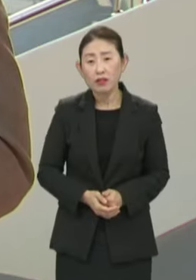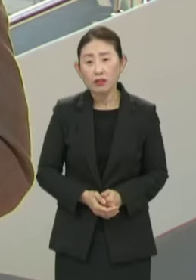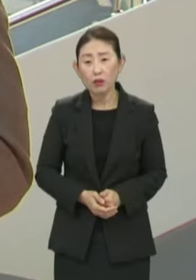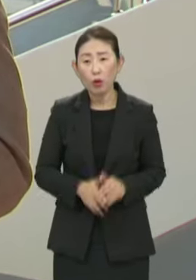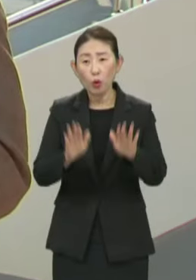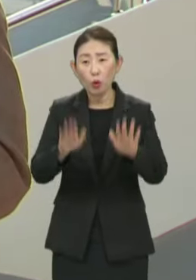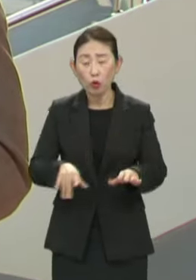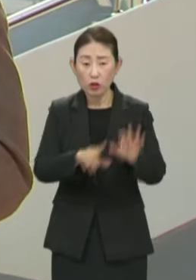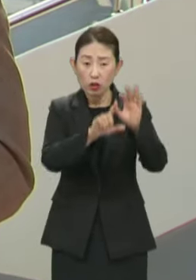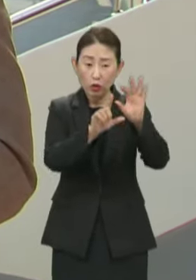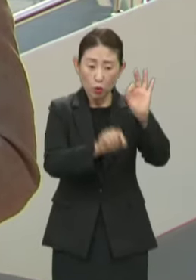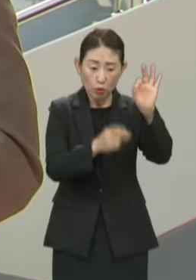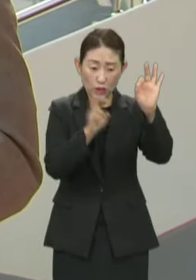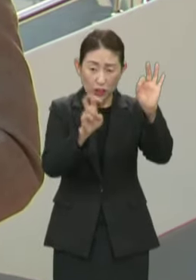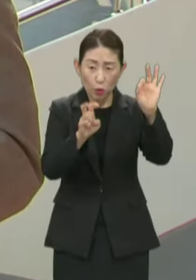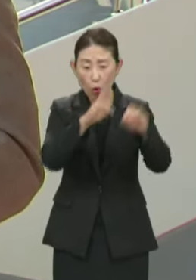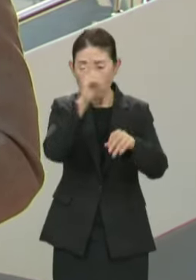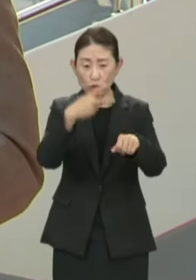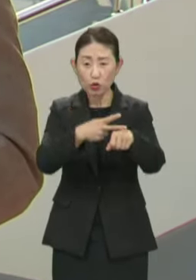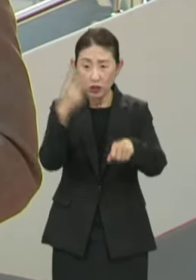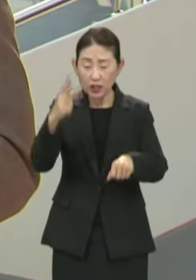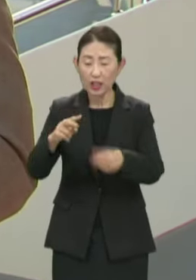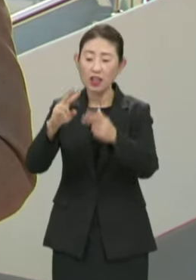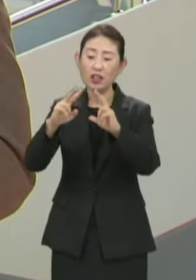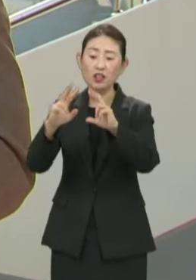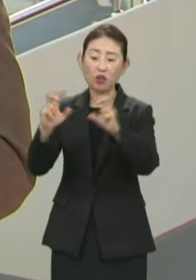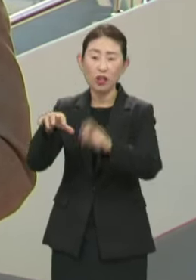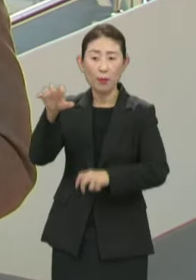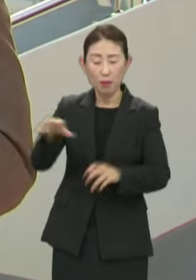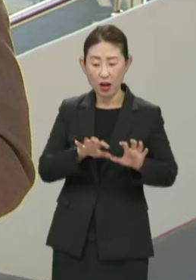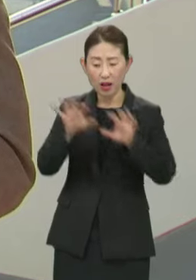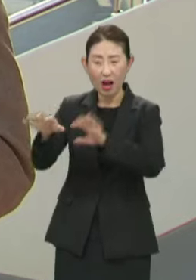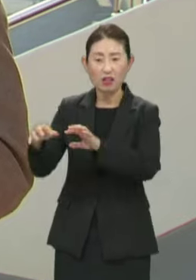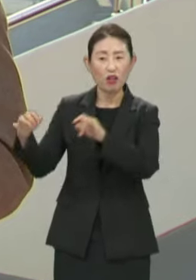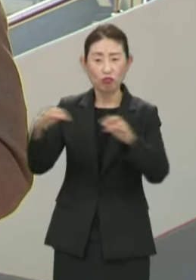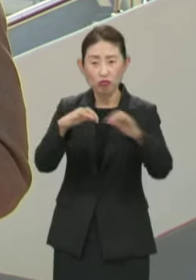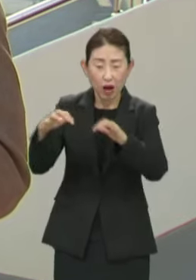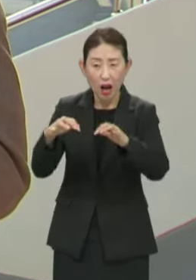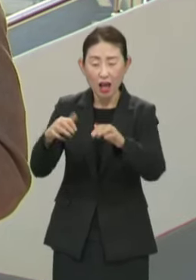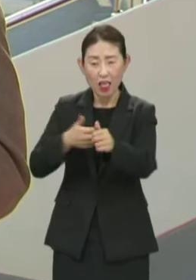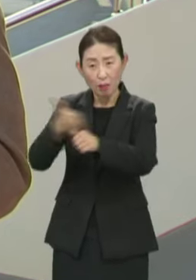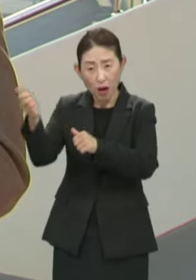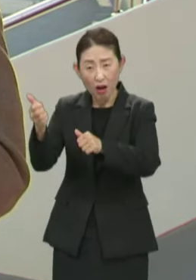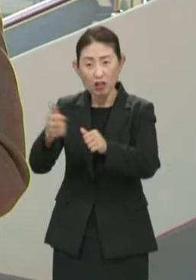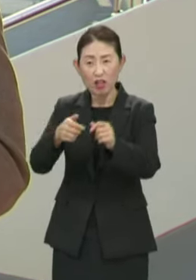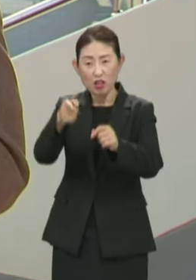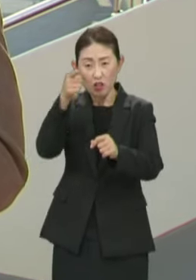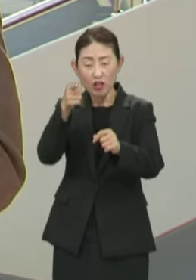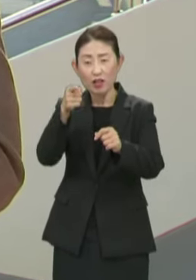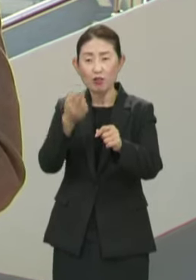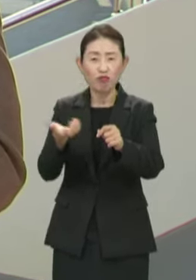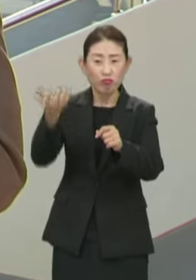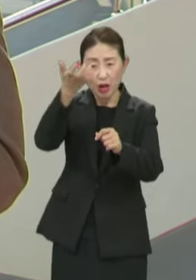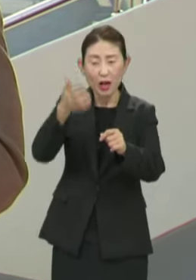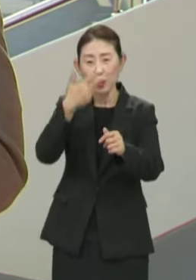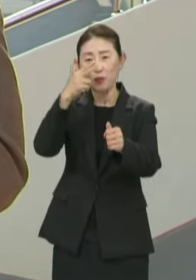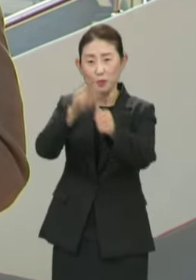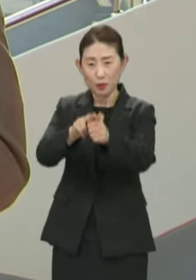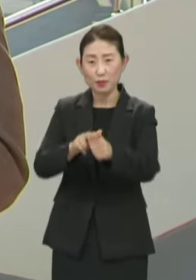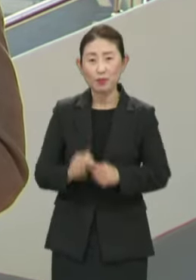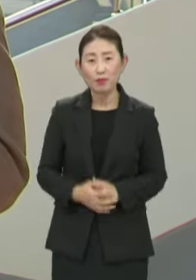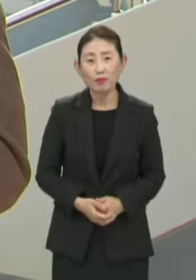충남아산FC는 오는 20일 오후 2시 성남FC와의 원정 경기를 시작으로 승격을 향한 영광의 걸음을 내딛습니다. TJB